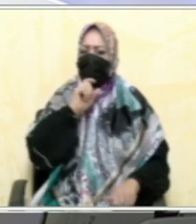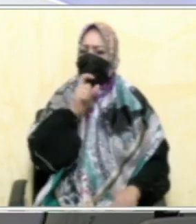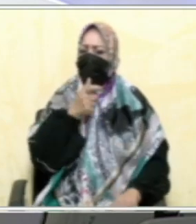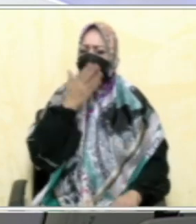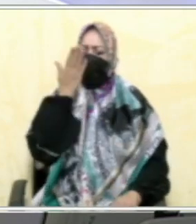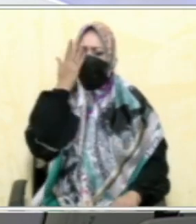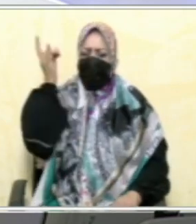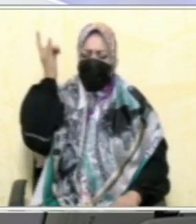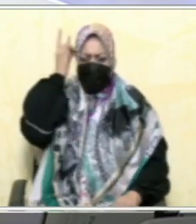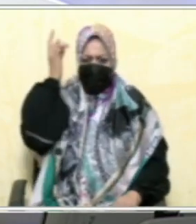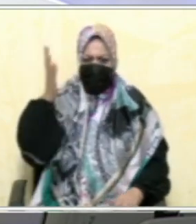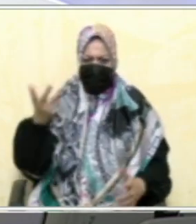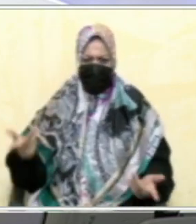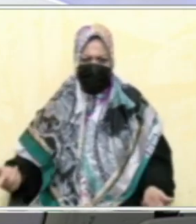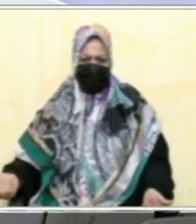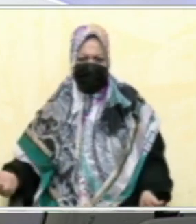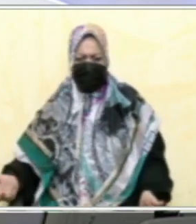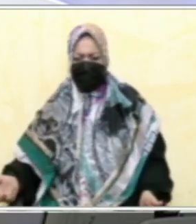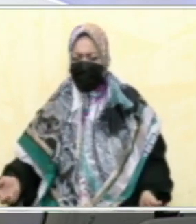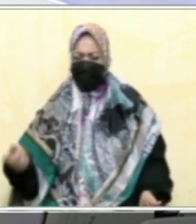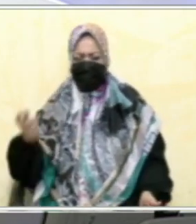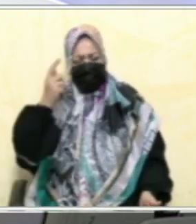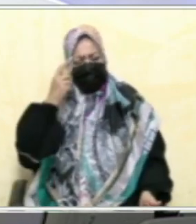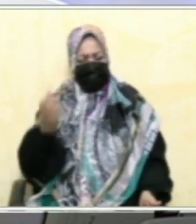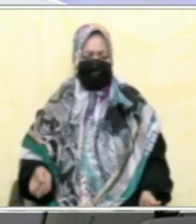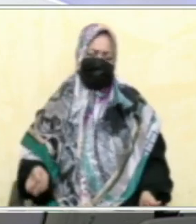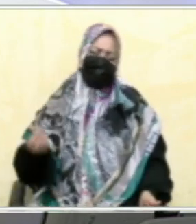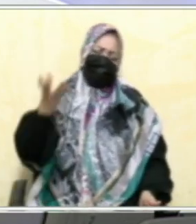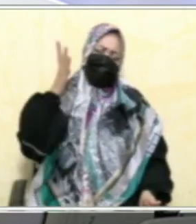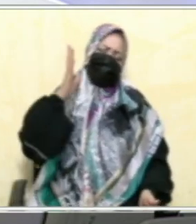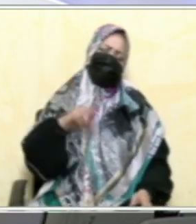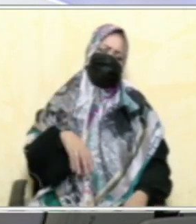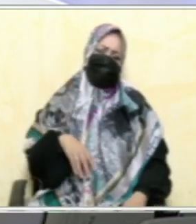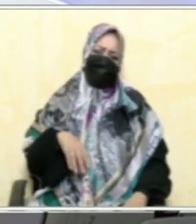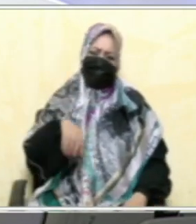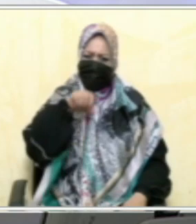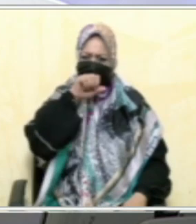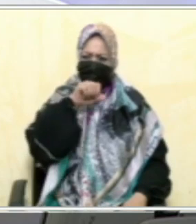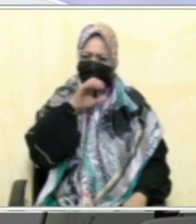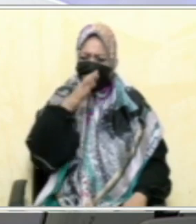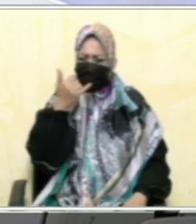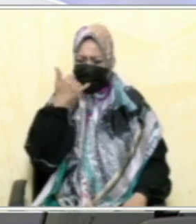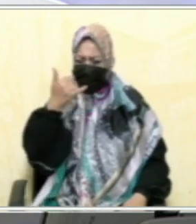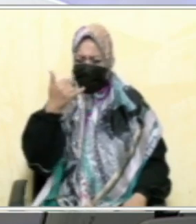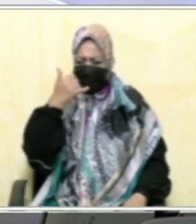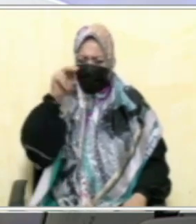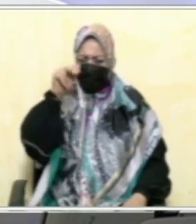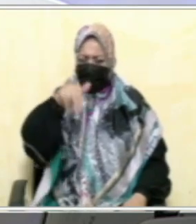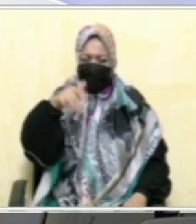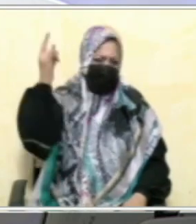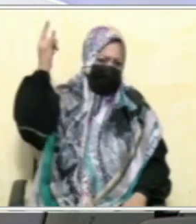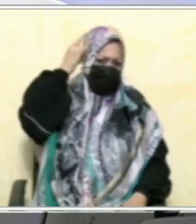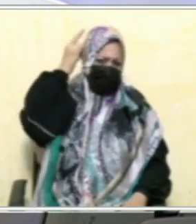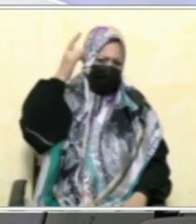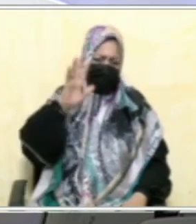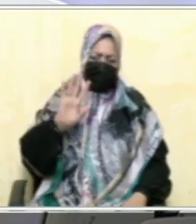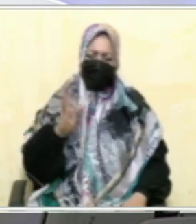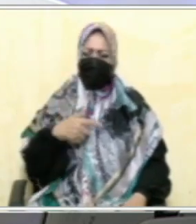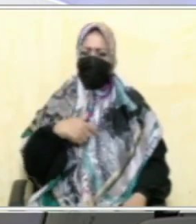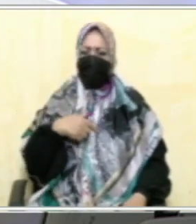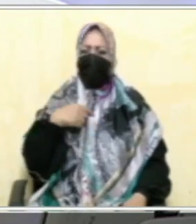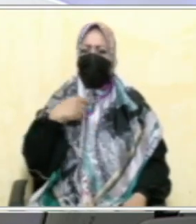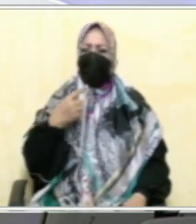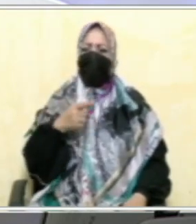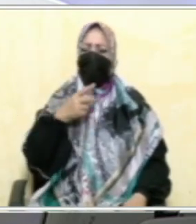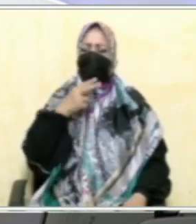القول على الله. احنا نحسن الظن يا سيدي، مراش قالين كذب، هو من القول على الله بدون علم. ولا يجوز للإنسان